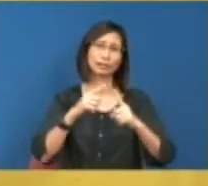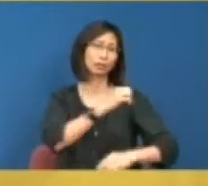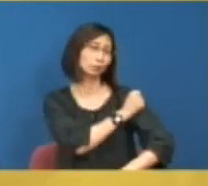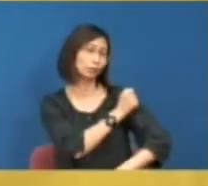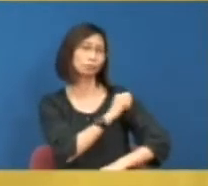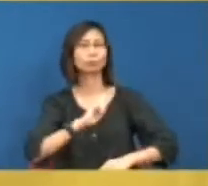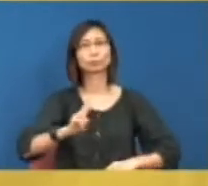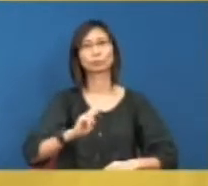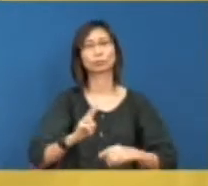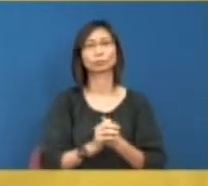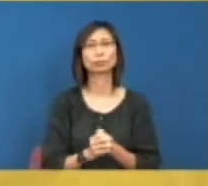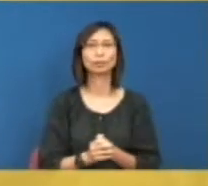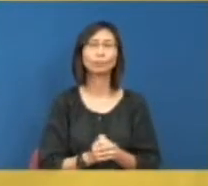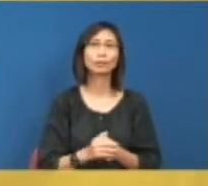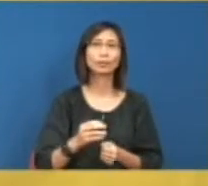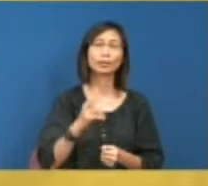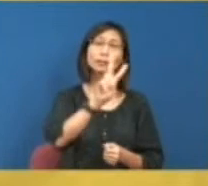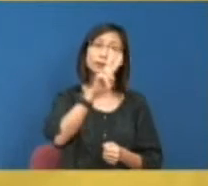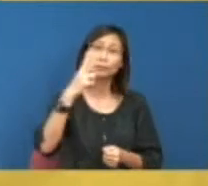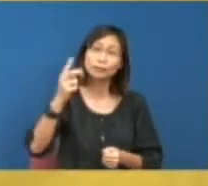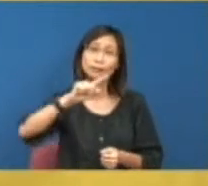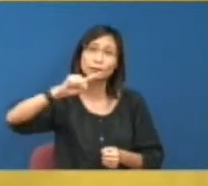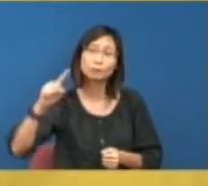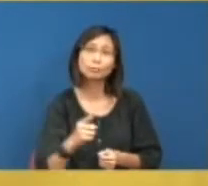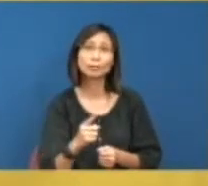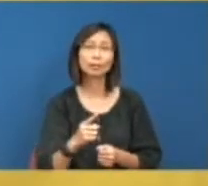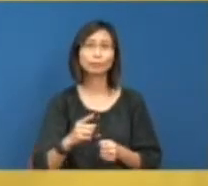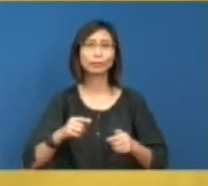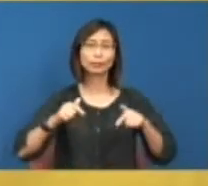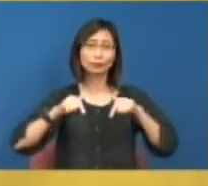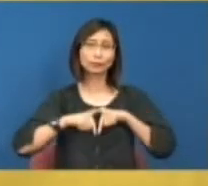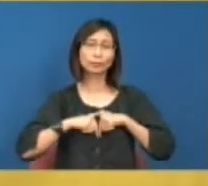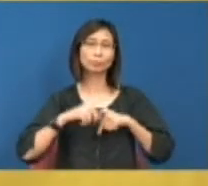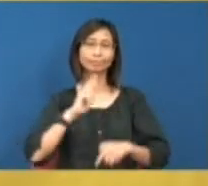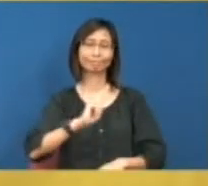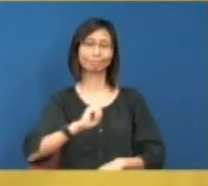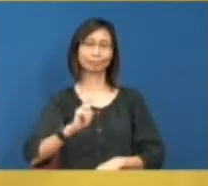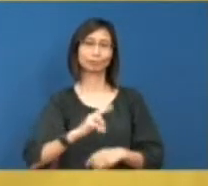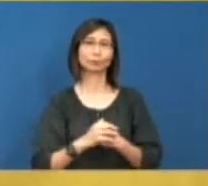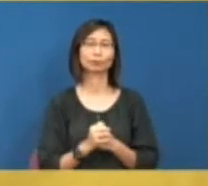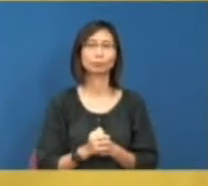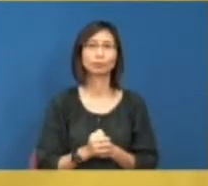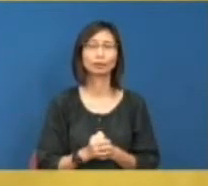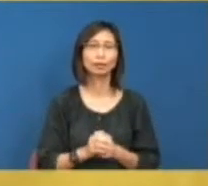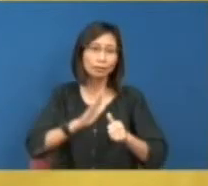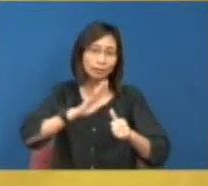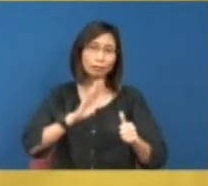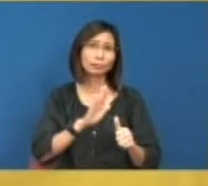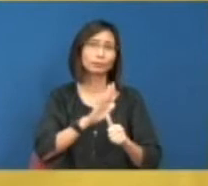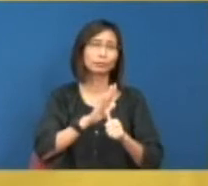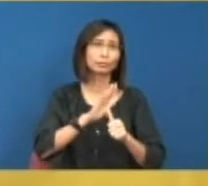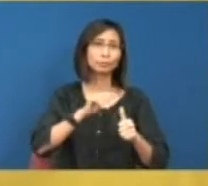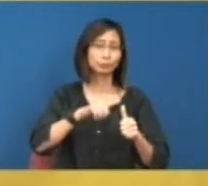個問題上面。但係對於點樣樣迫使政府去面對現實，或者點樣